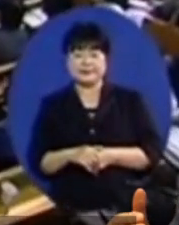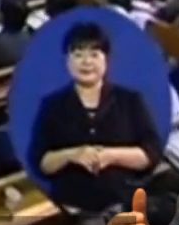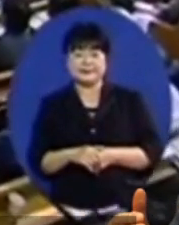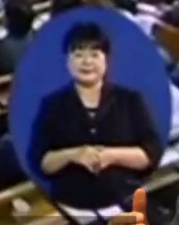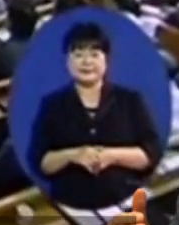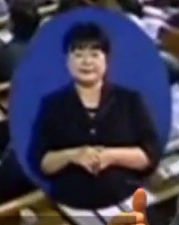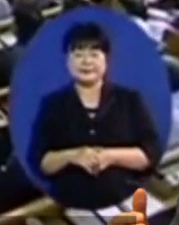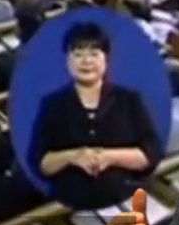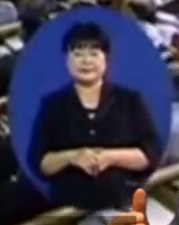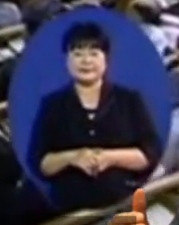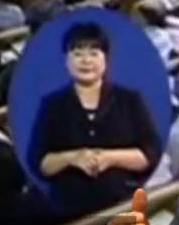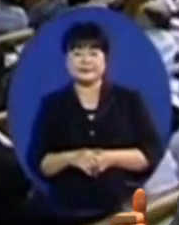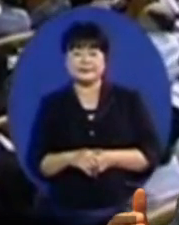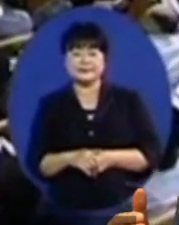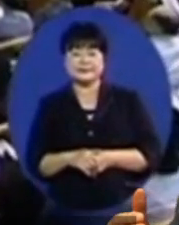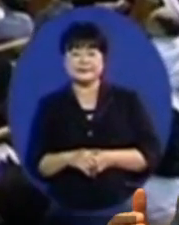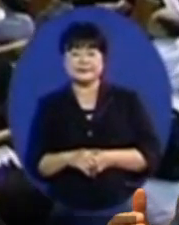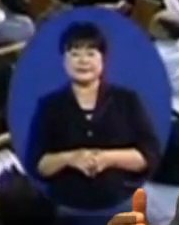첫 번의